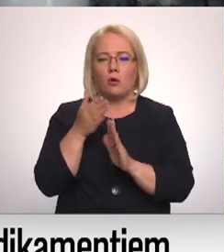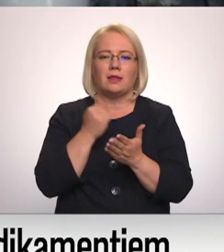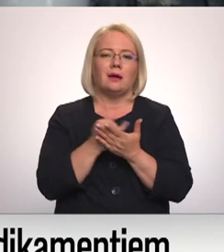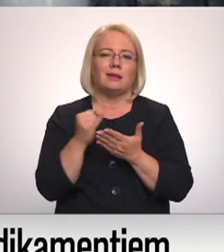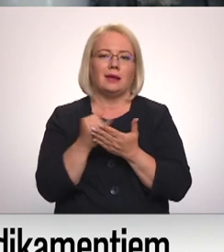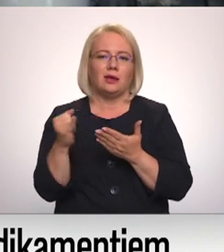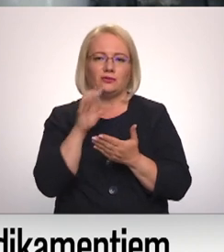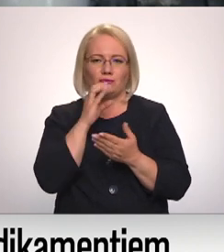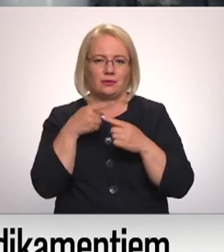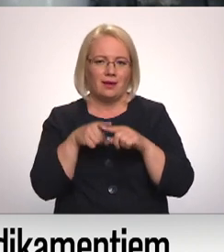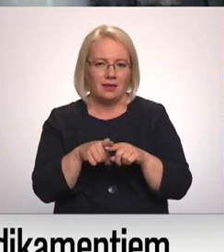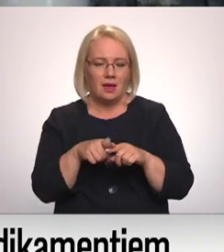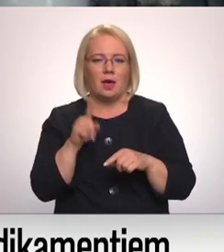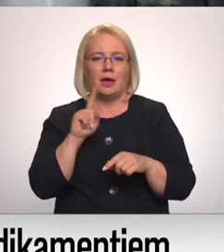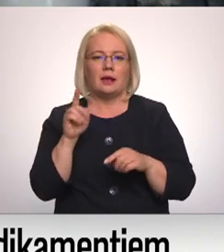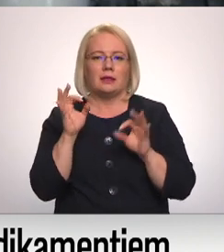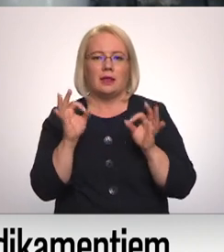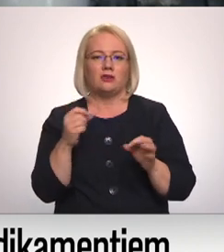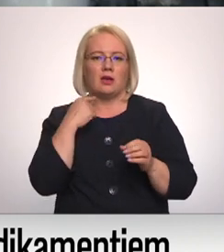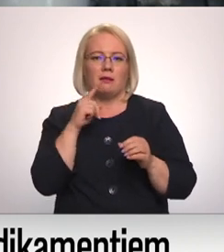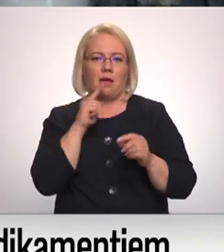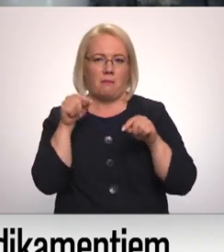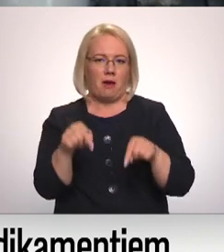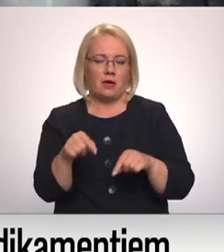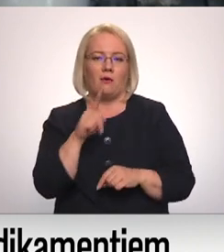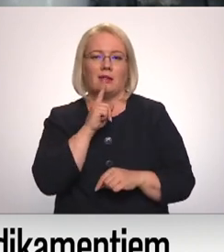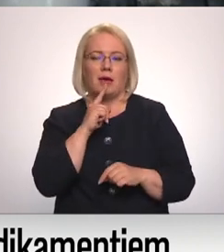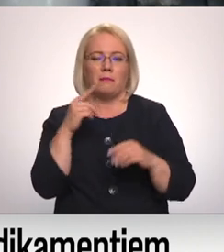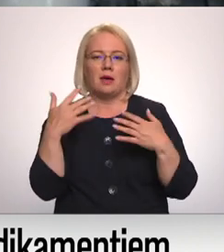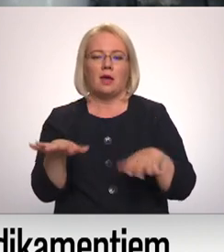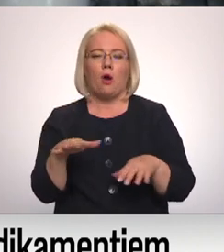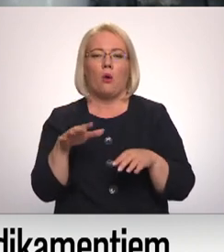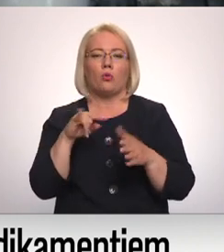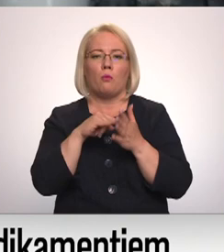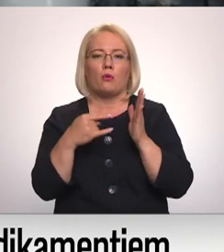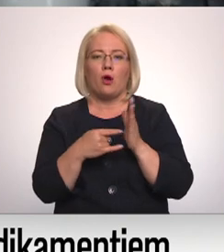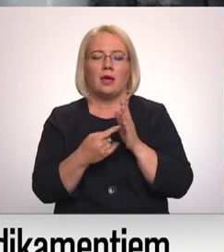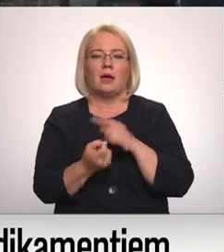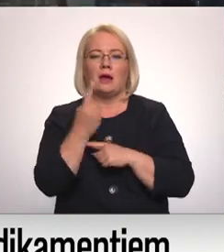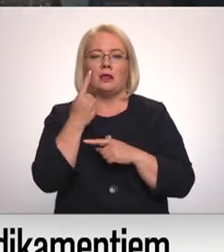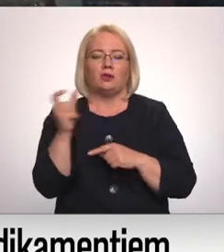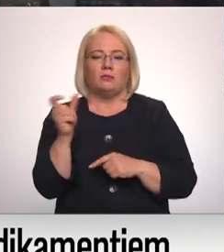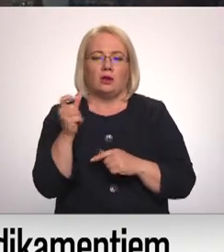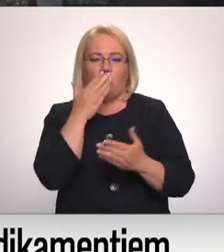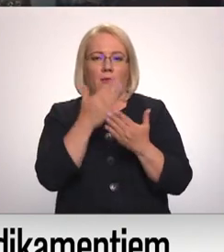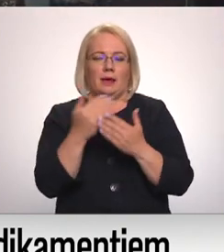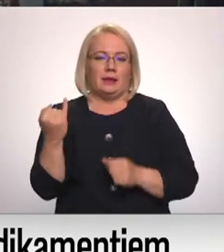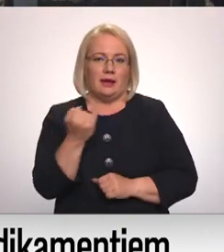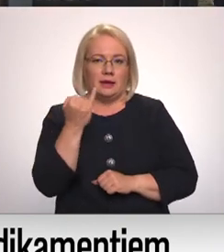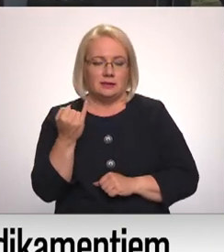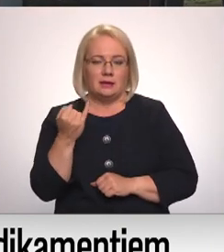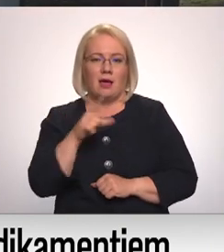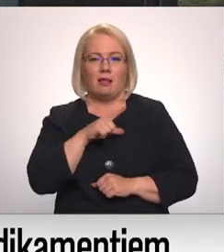iekārtā ir vērstas Liepājā, jo patiesībā Liepāja jau no projekta radīšanas brīža viņa izrādīja interesi. Pašmāju